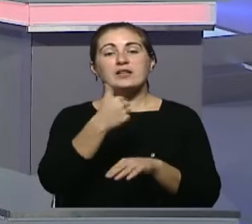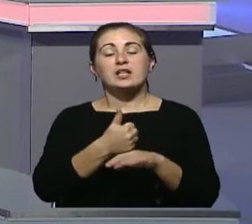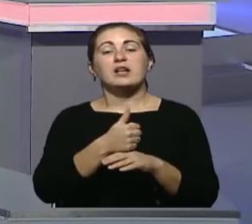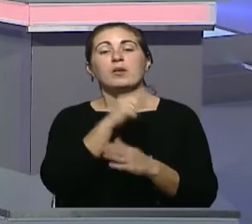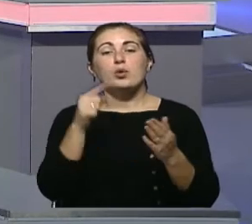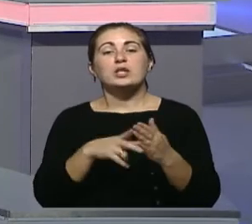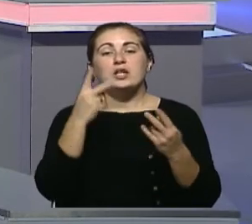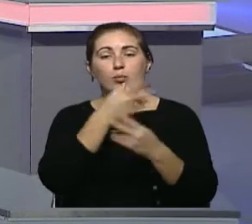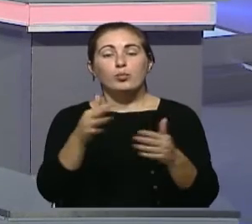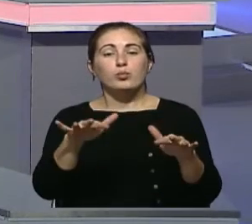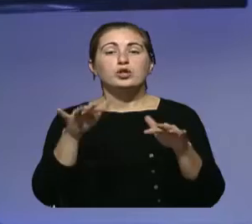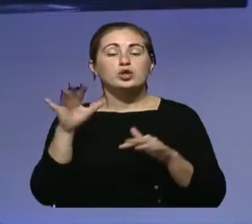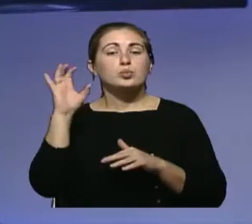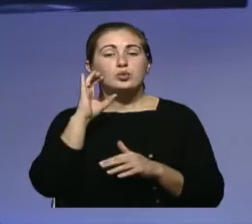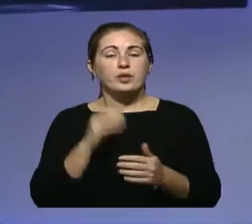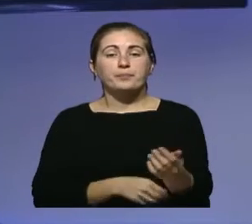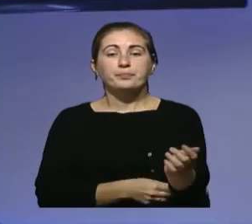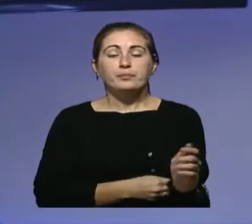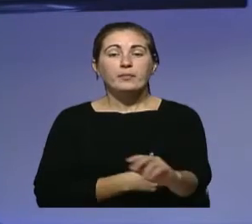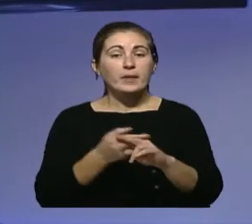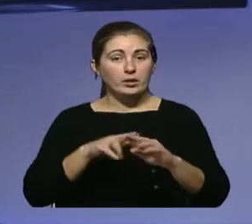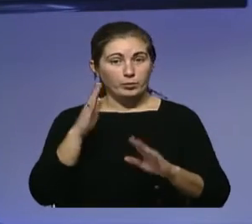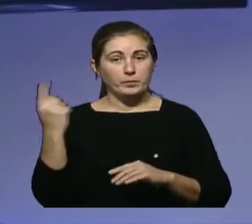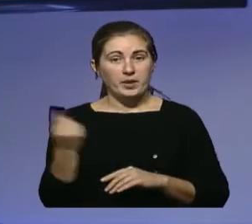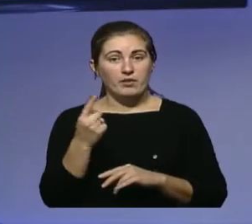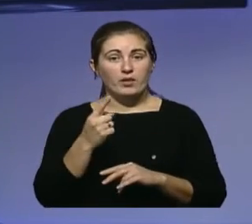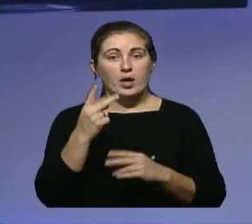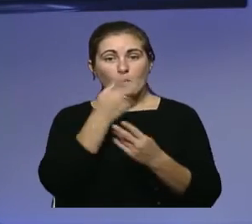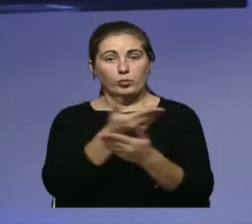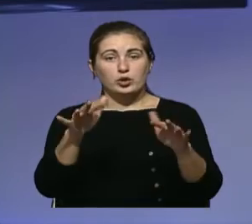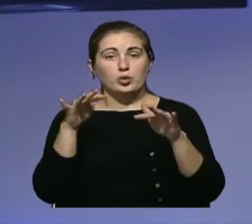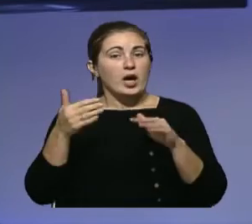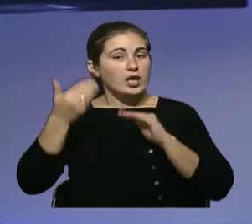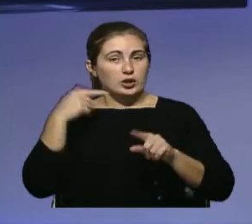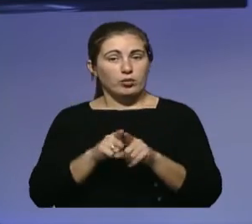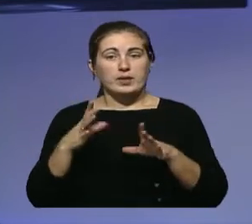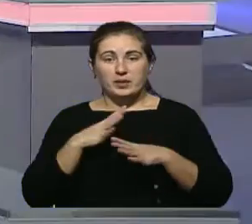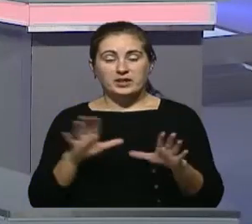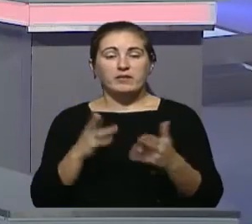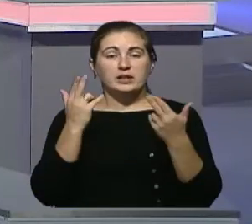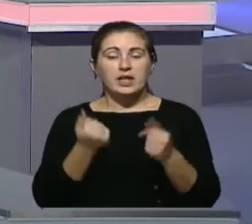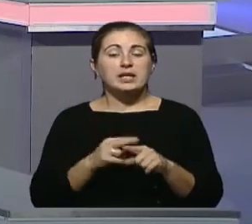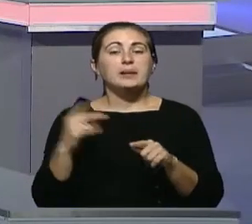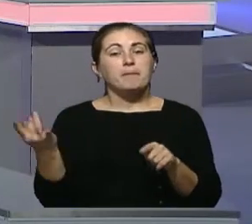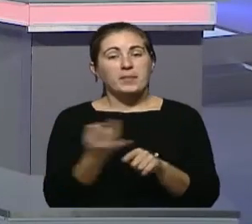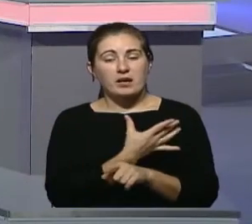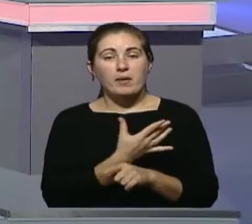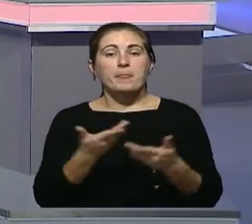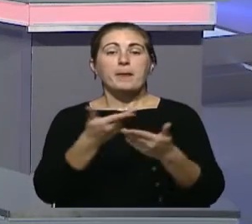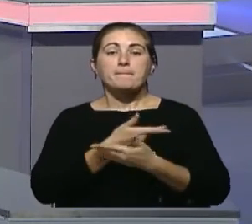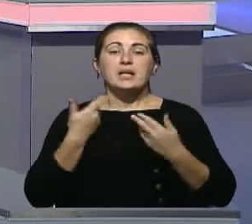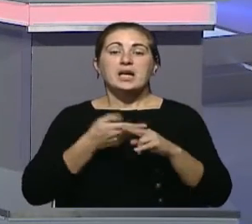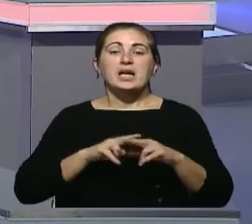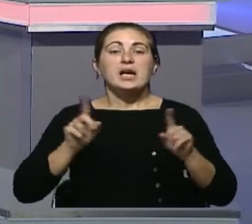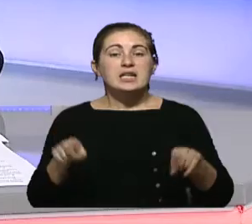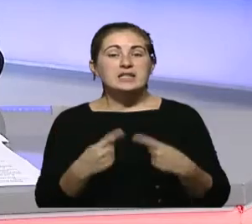публичных слушаниях. И это будут первые публичные слушания, да, то есть раньше такого не практиковали. Да, это первые публичные слушания, то есть мы их организовали